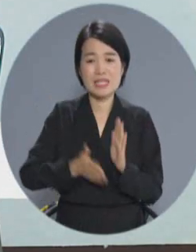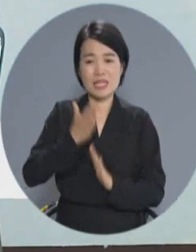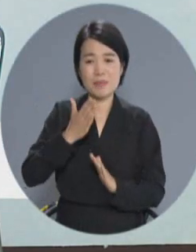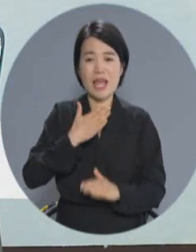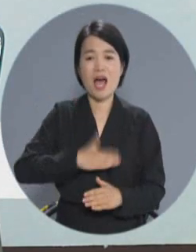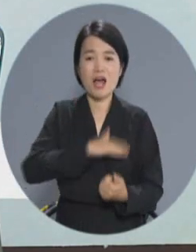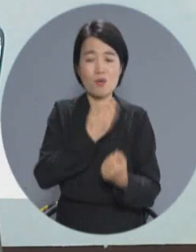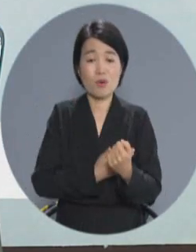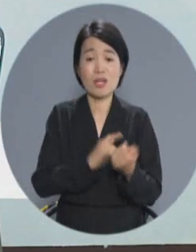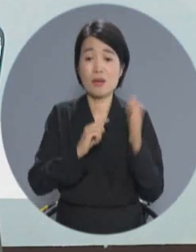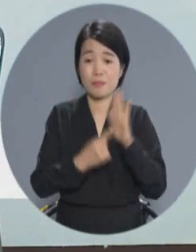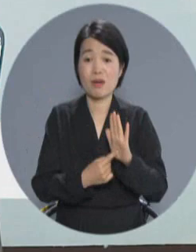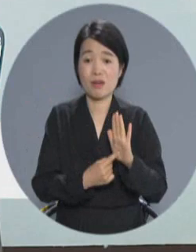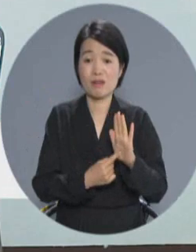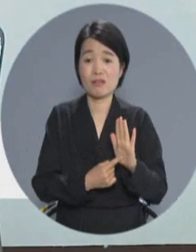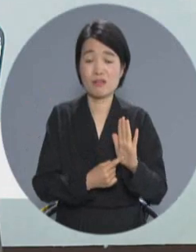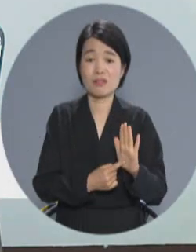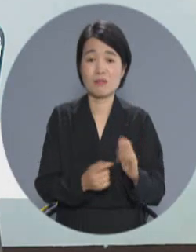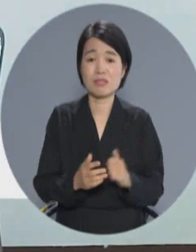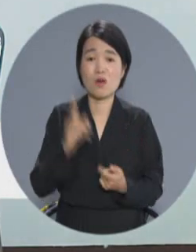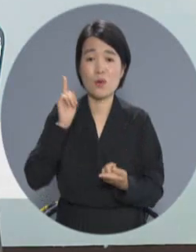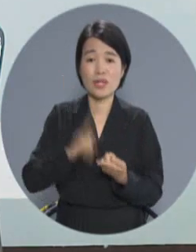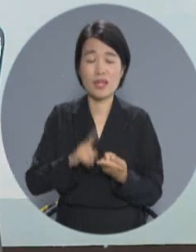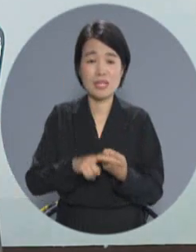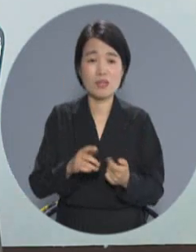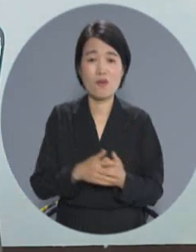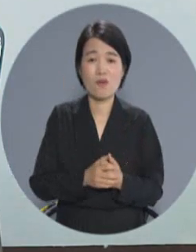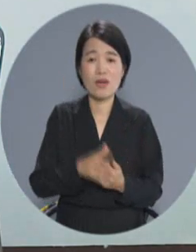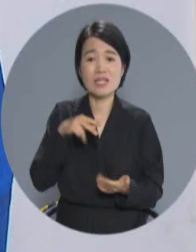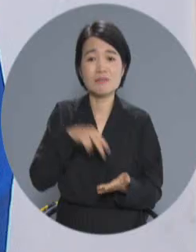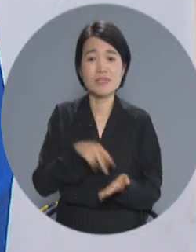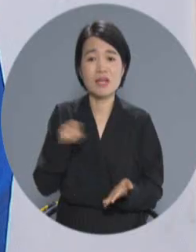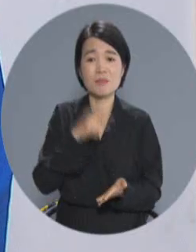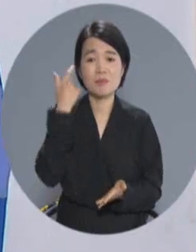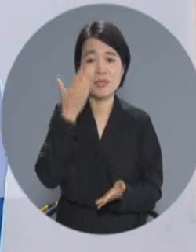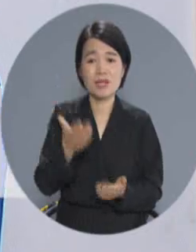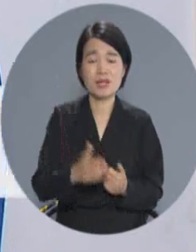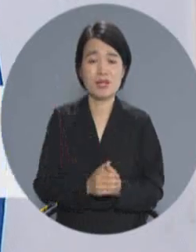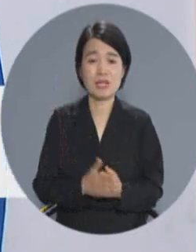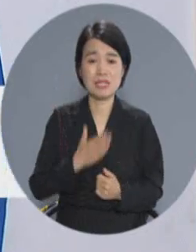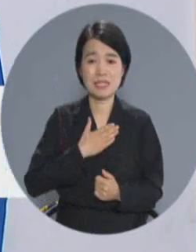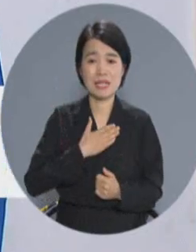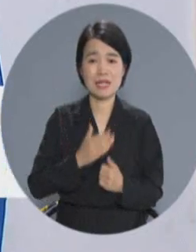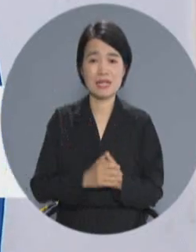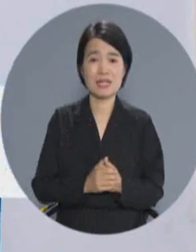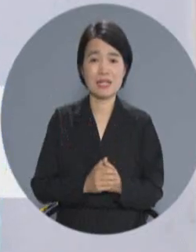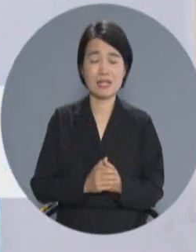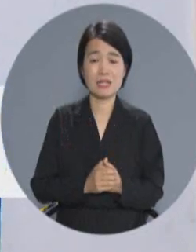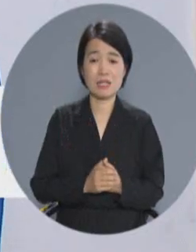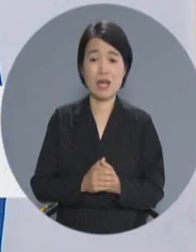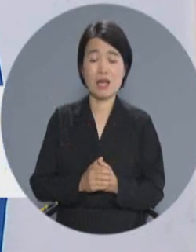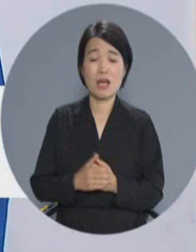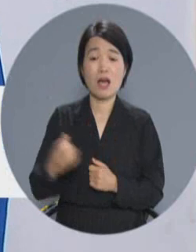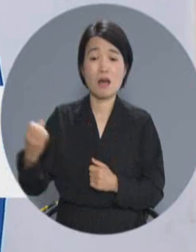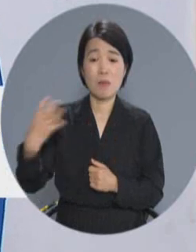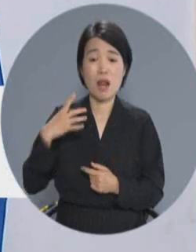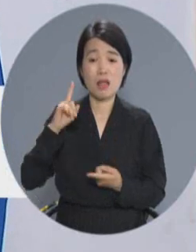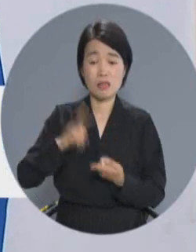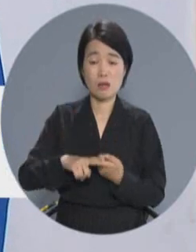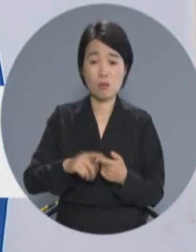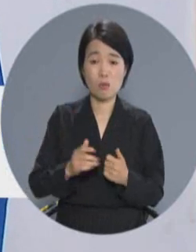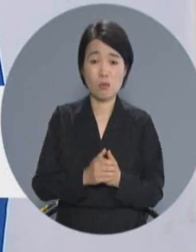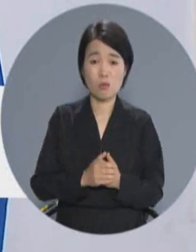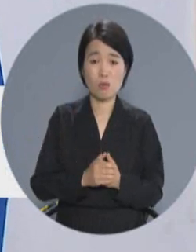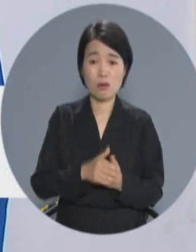뭐 이렇게 주장을 하고 있는 것 같아요 거기에 대해서 입장 어떠신가요 저희가 그 그 쪽이 주장하는 데로 라면 저희가